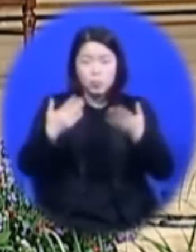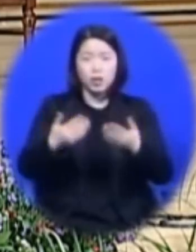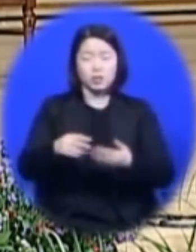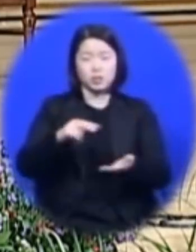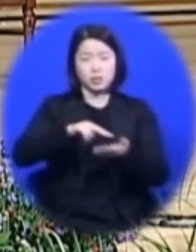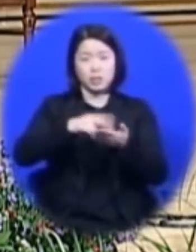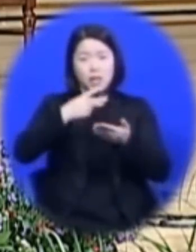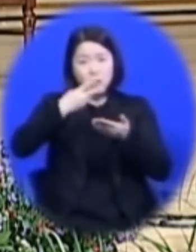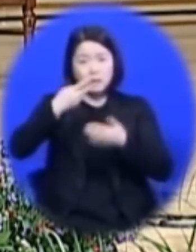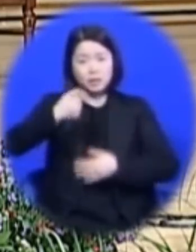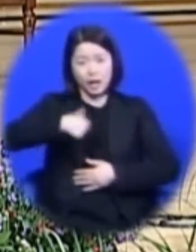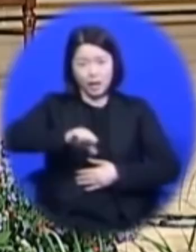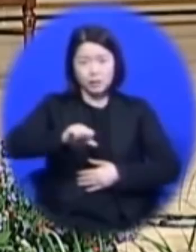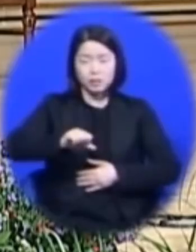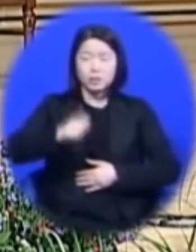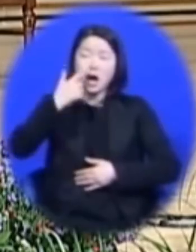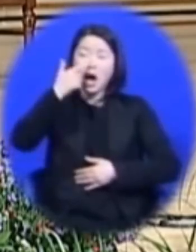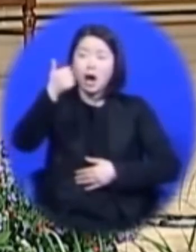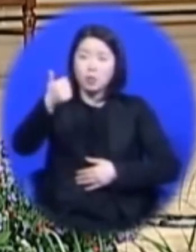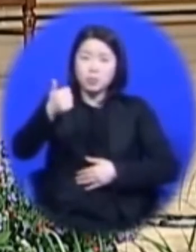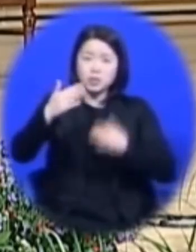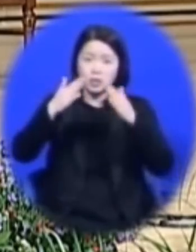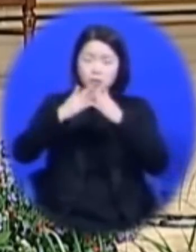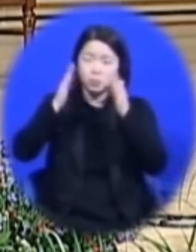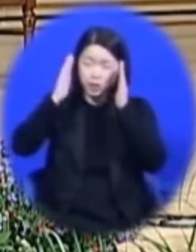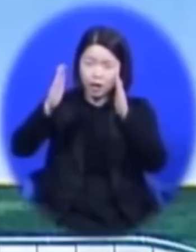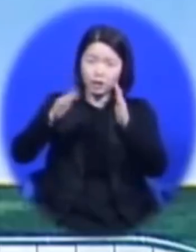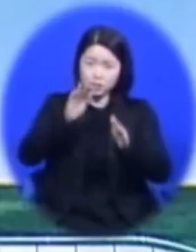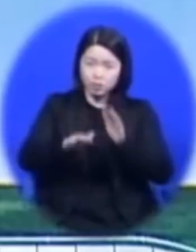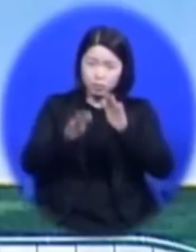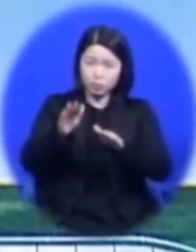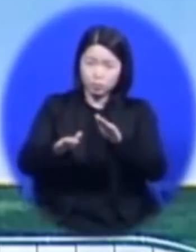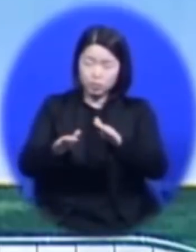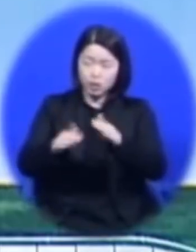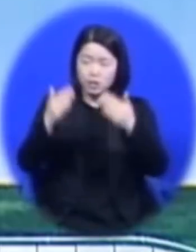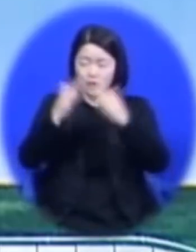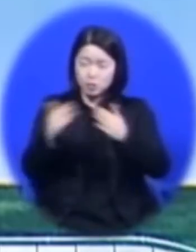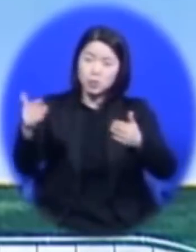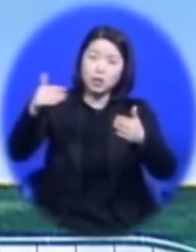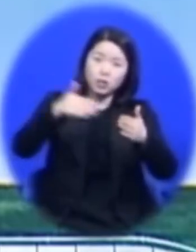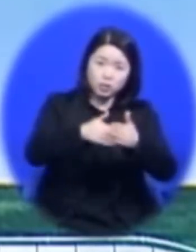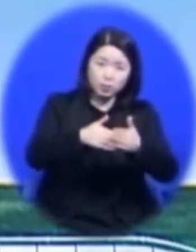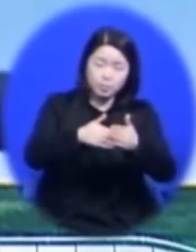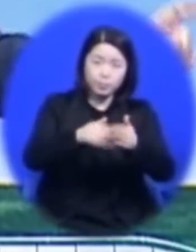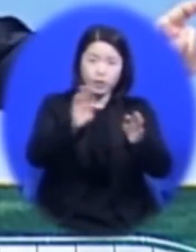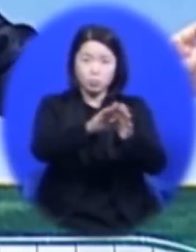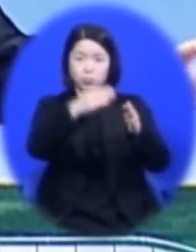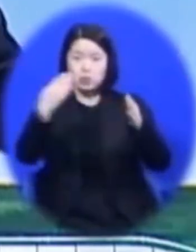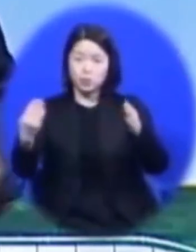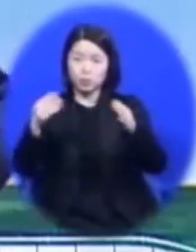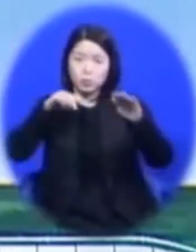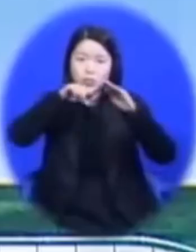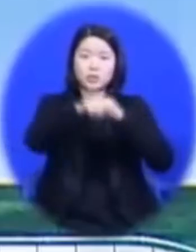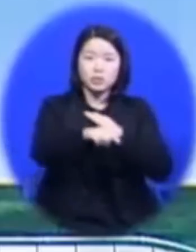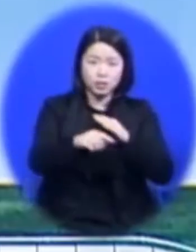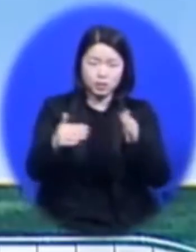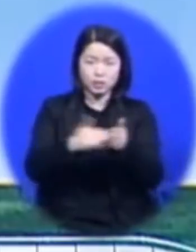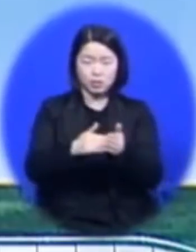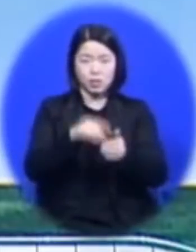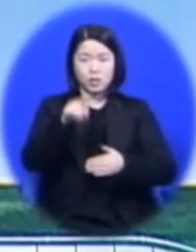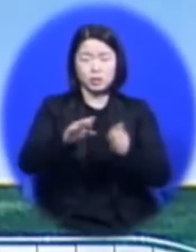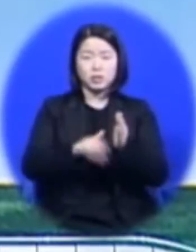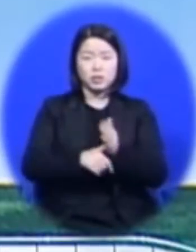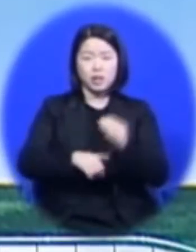아버지 집을 향하여 걸어가기 시작했어요 결국은 아버지 집에 왔습니다 아버지 집의 문을 열고 들어 왔어요 그때